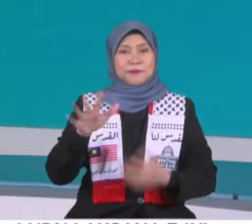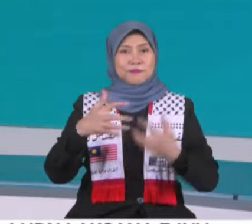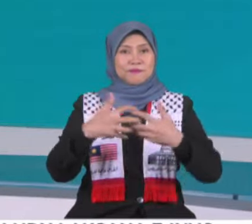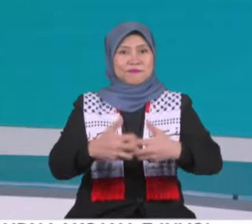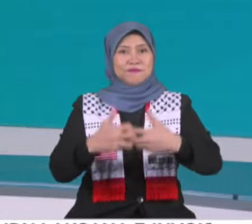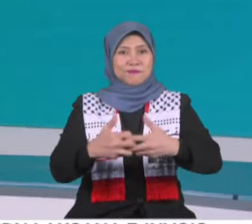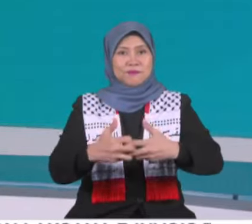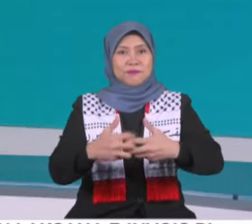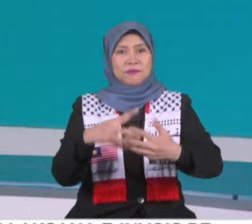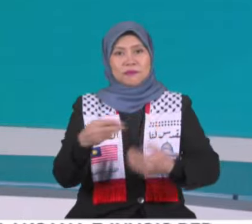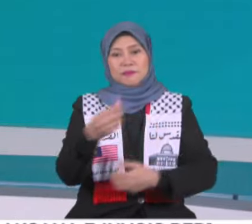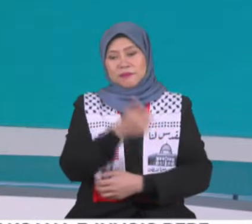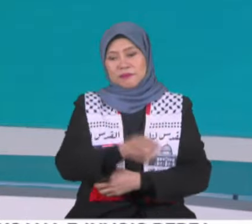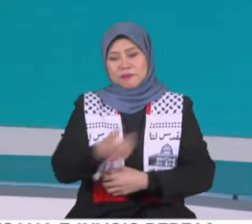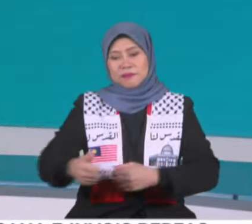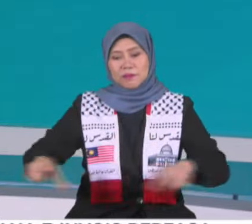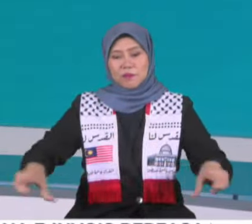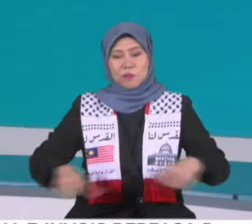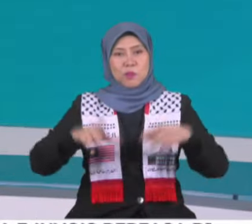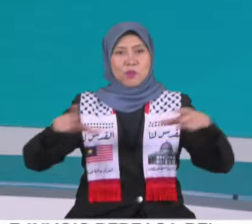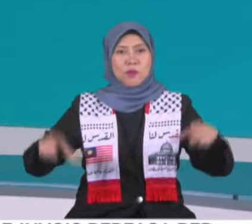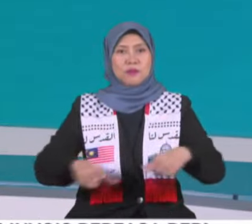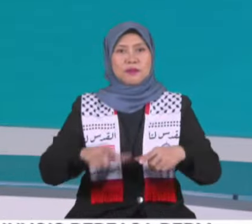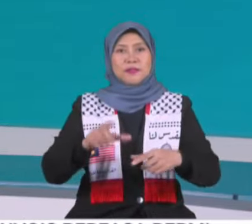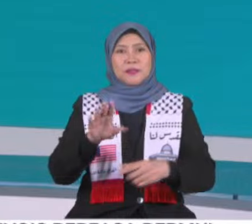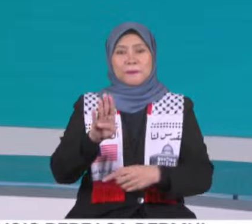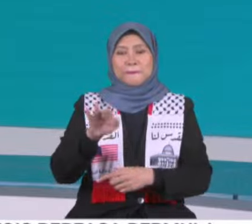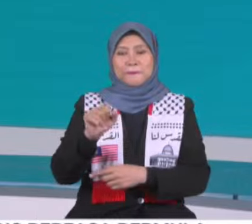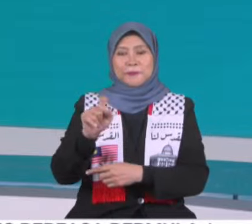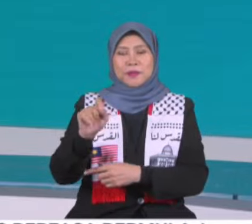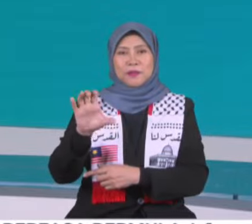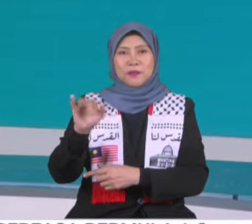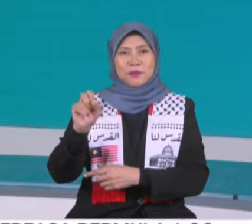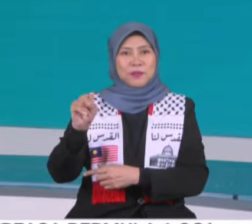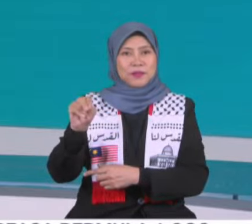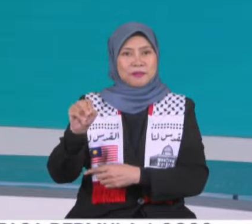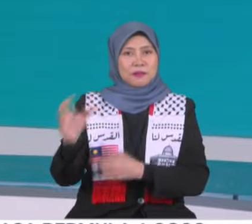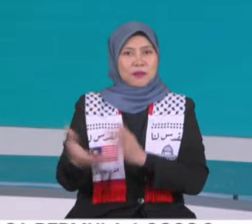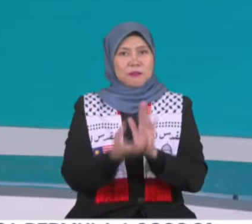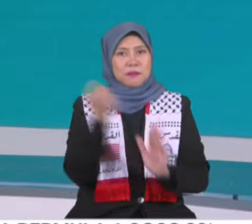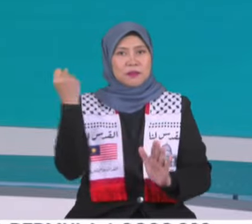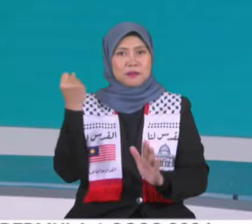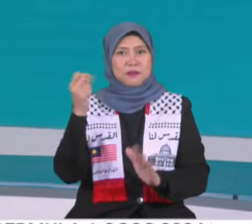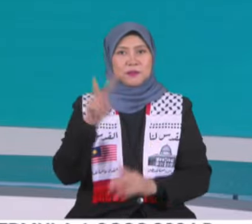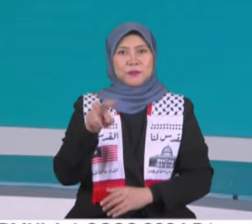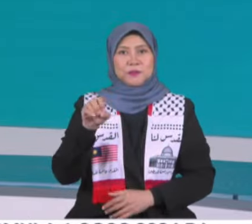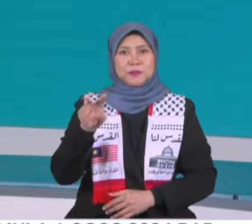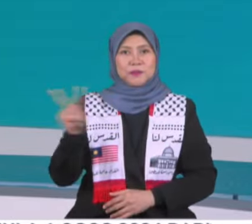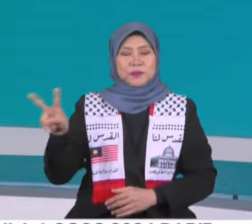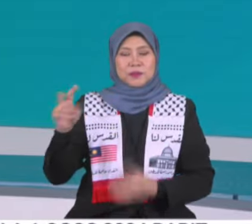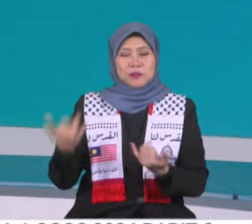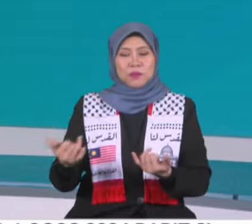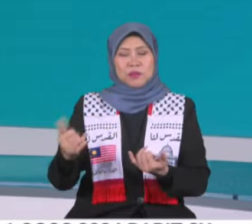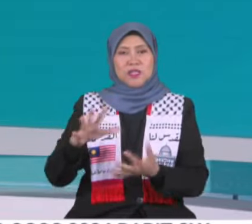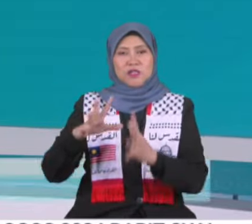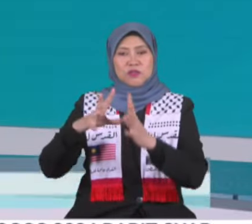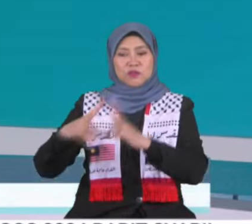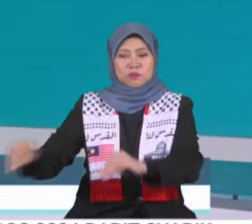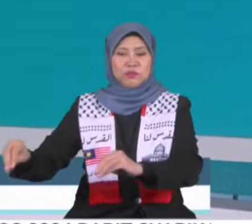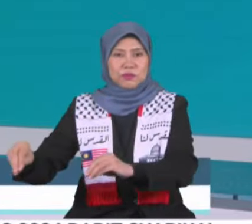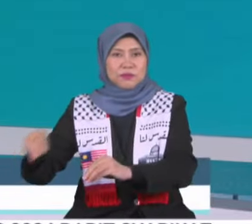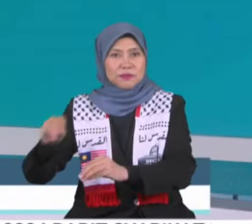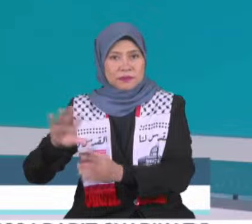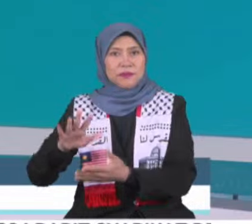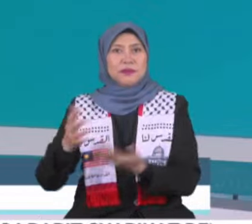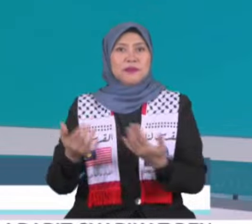985 mesin serta peralatan pelombongan Bitcoin yang dirampas dari 2022 dilupuskan. Ketua Polis